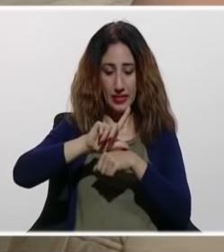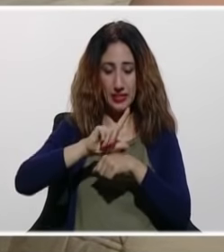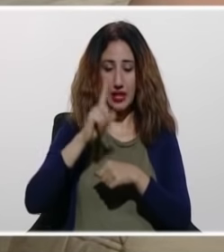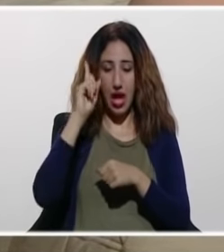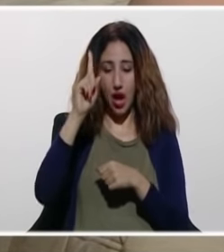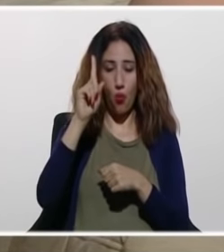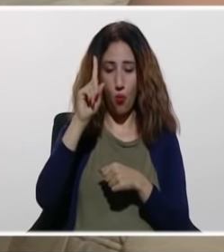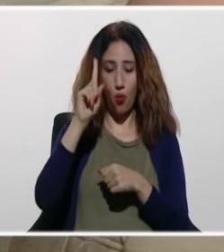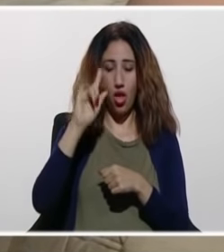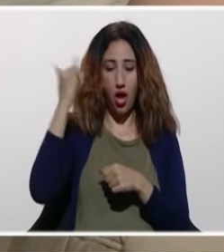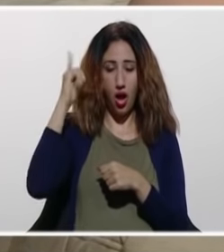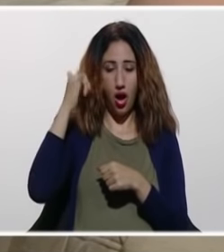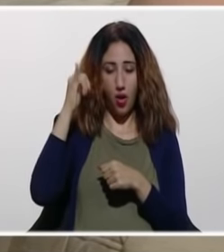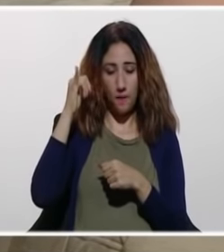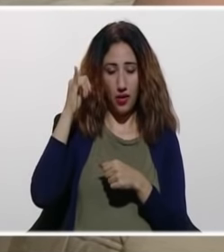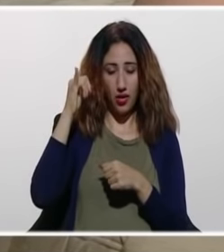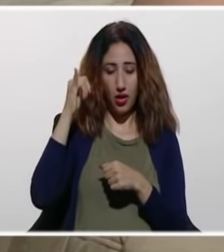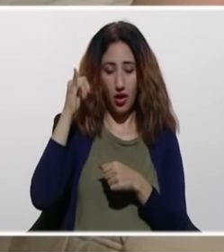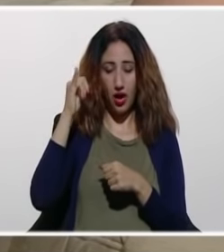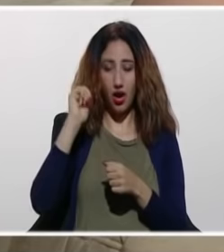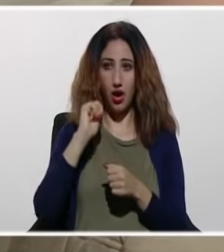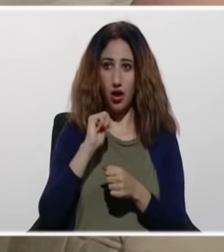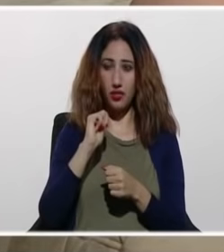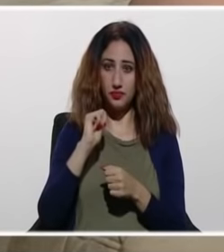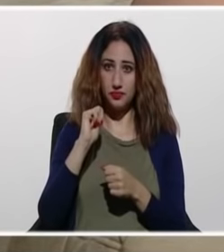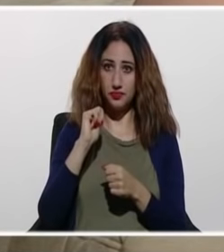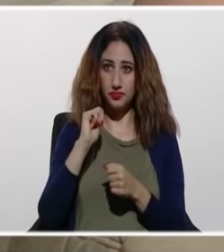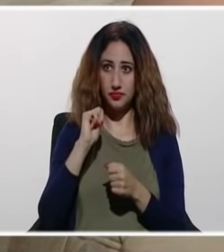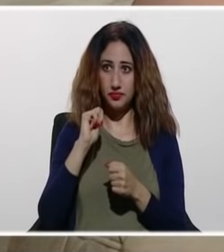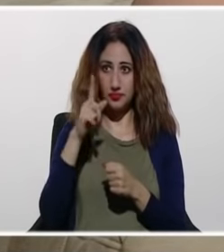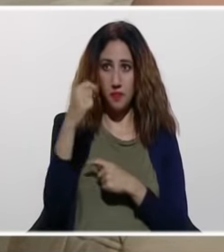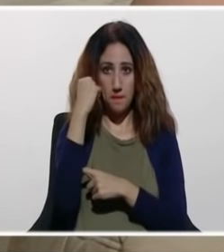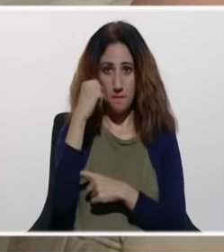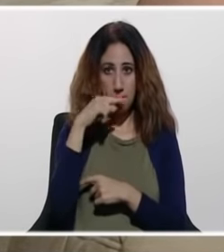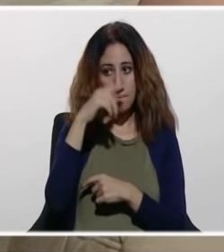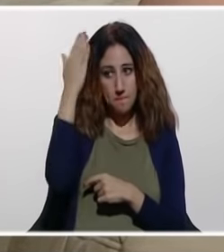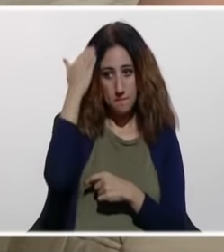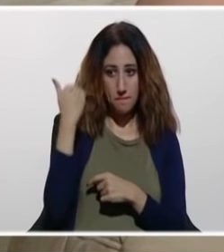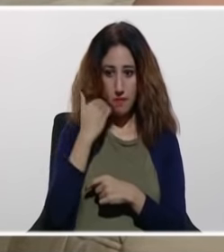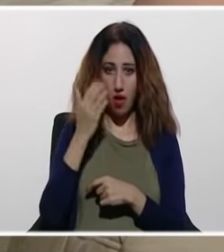أول عربية، أقوى عربية، أكتر امرأة عربية خارقة،